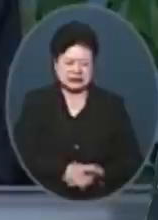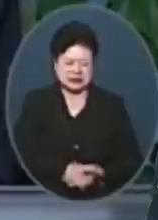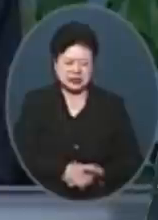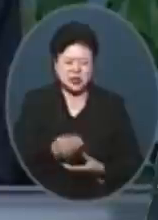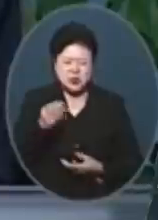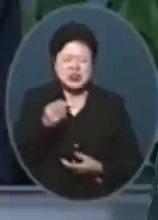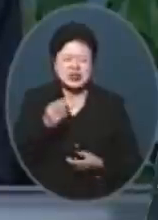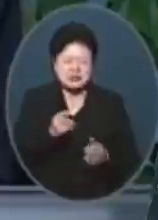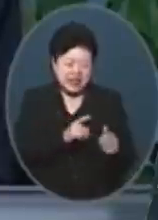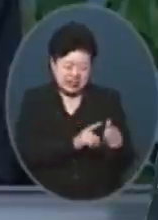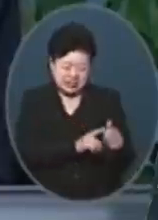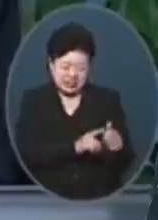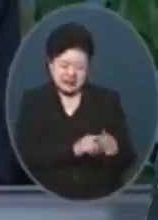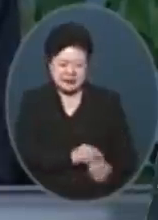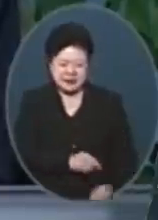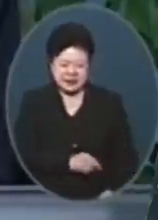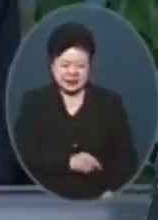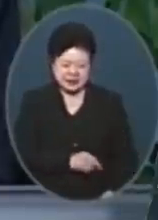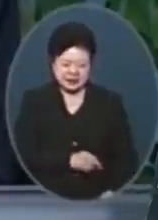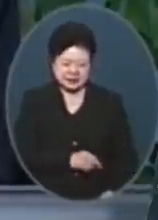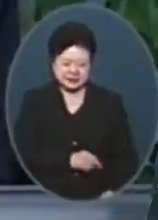휘트맨은